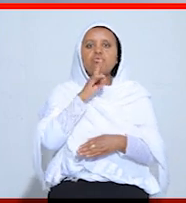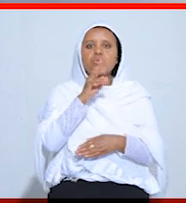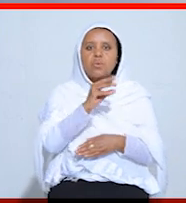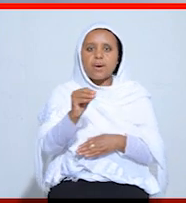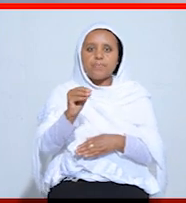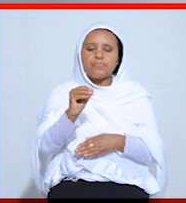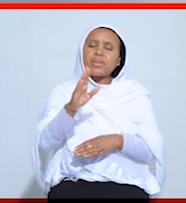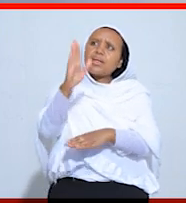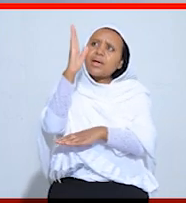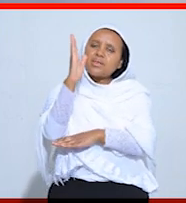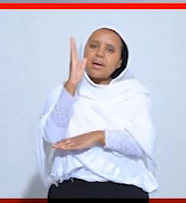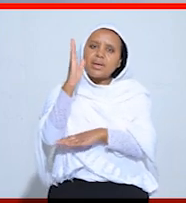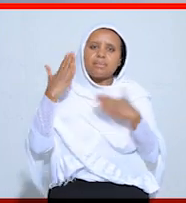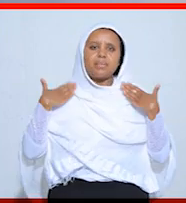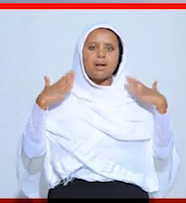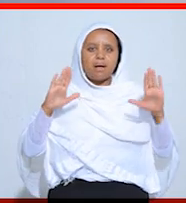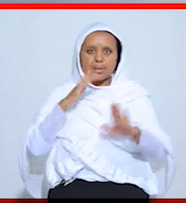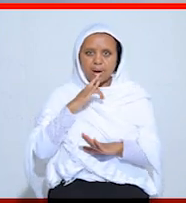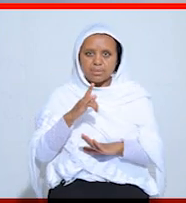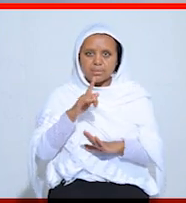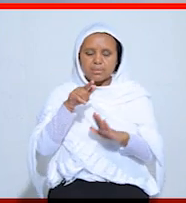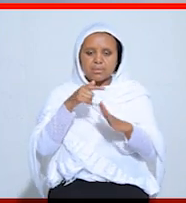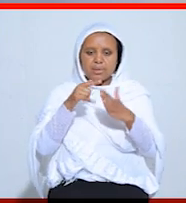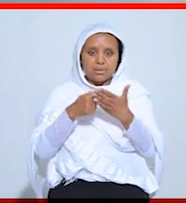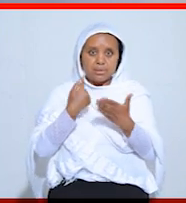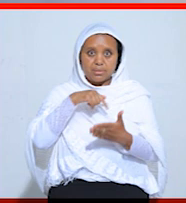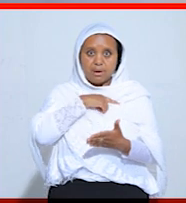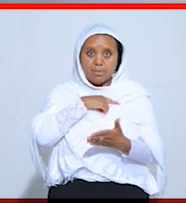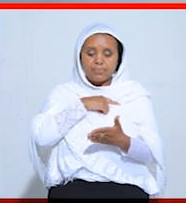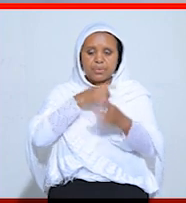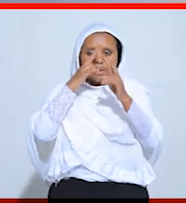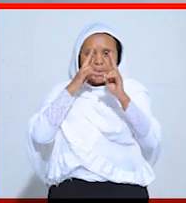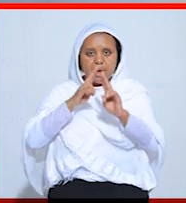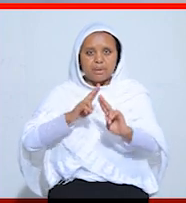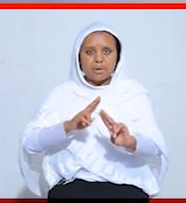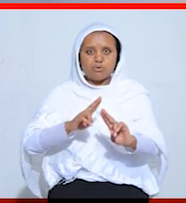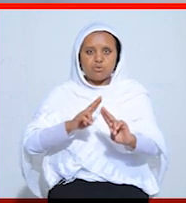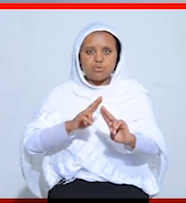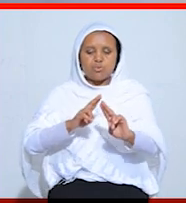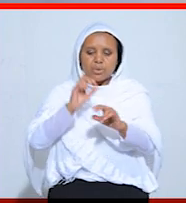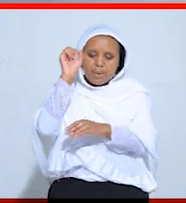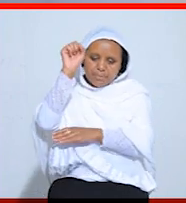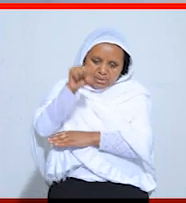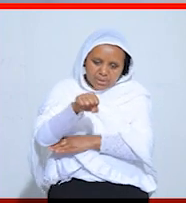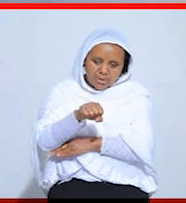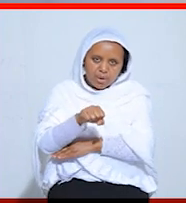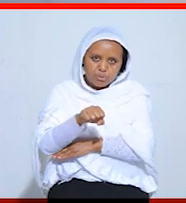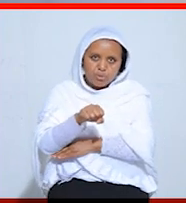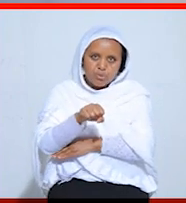ነውና የእግዚአብሔር መልአክ ይላል። ስለዚህኛ የምናከብራቸው